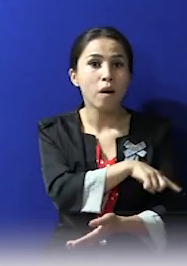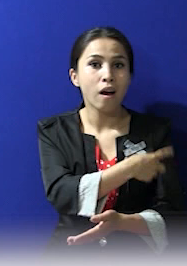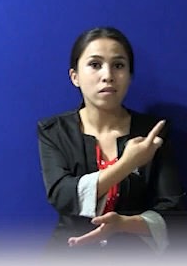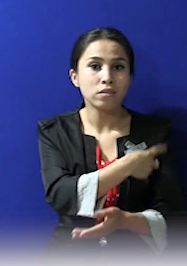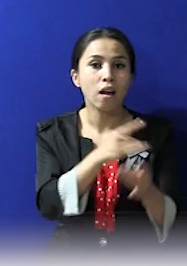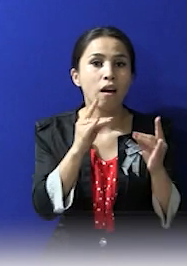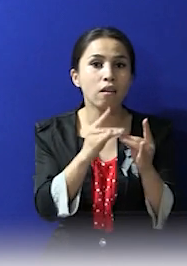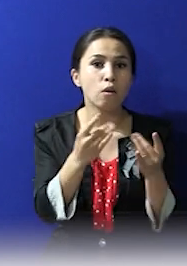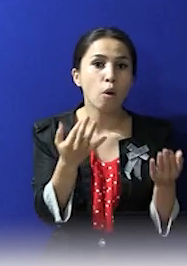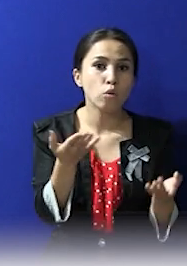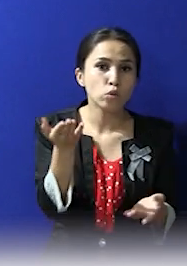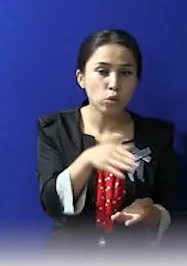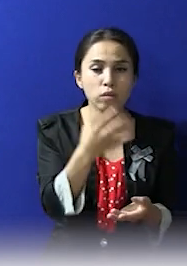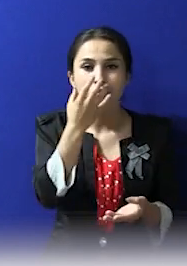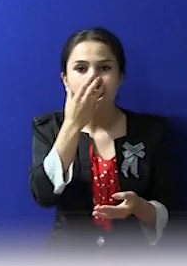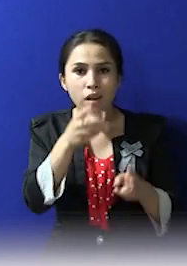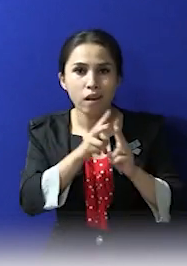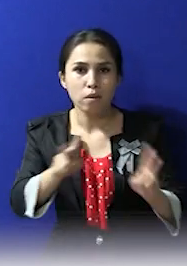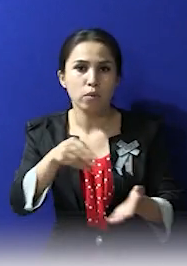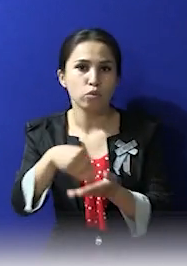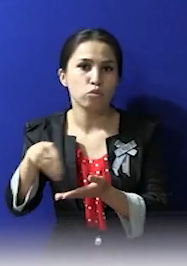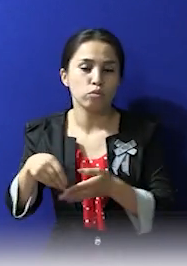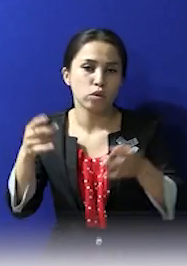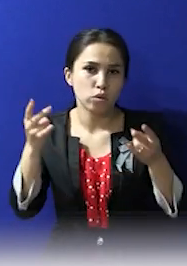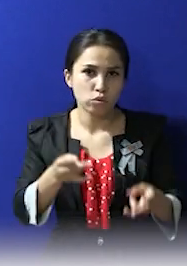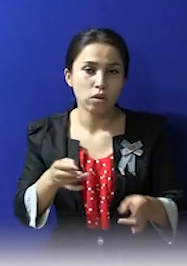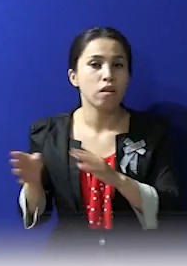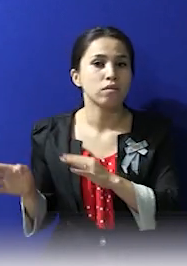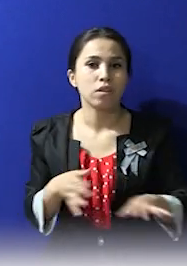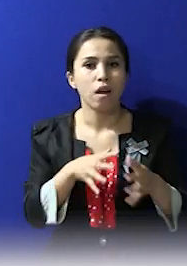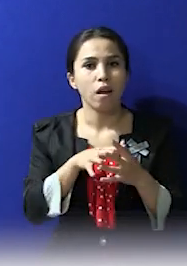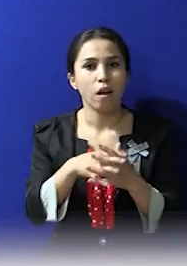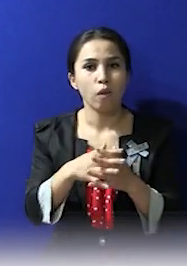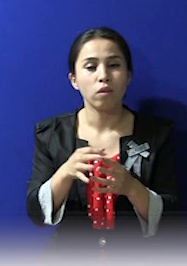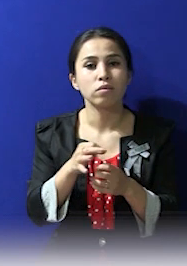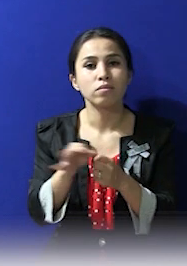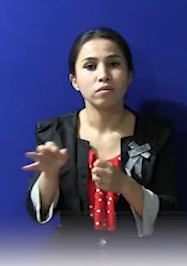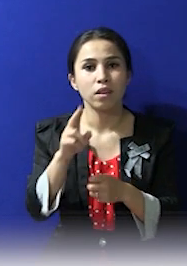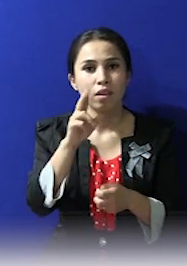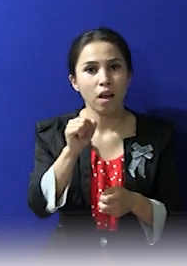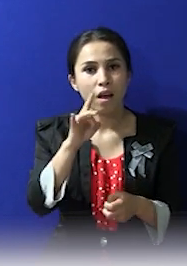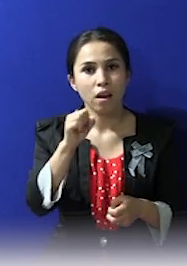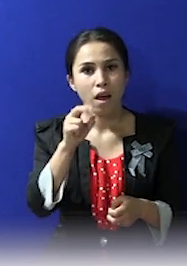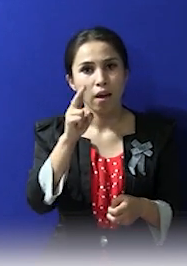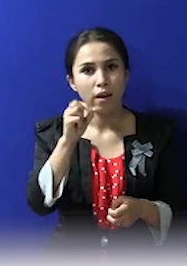каждой школе должен быть индивидуальный подход. Учеников начальных классов нужно по возможности учить традиционно. Тот же